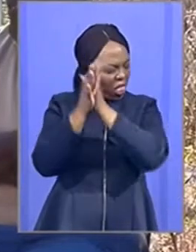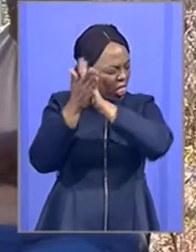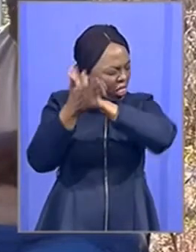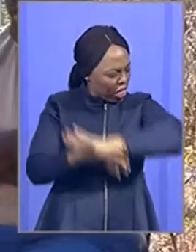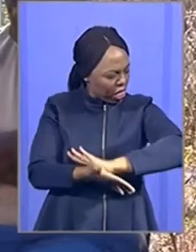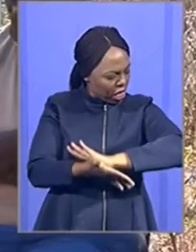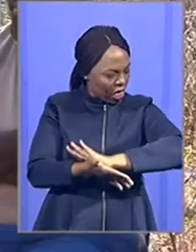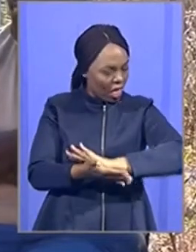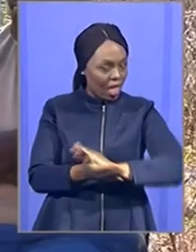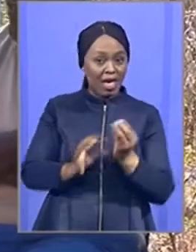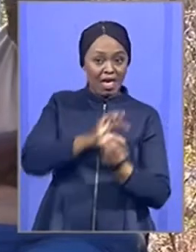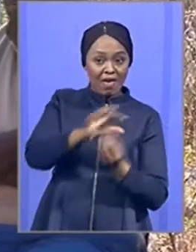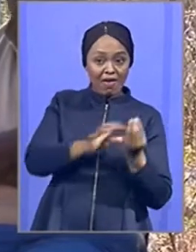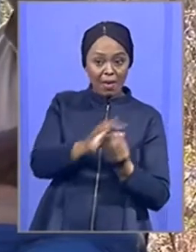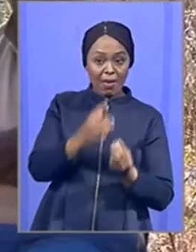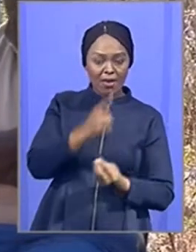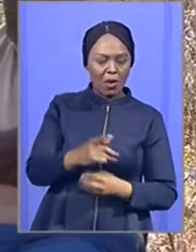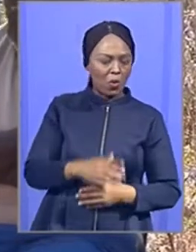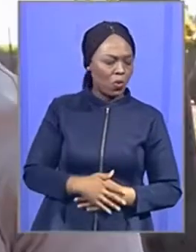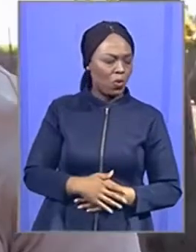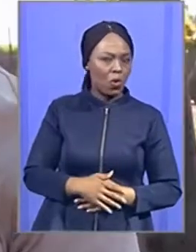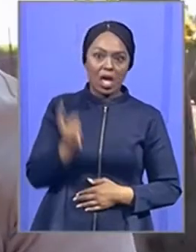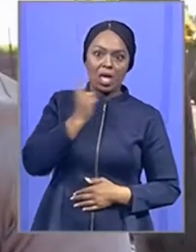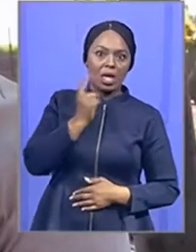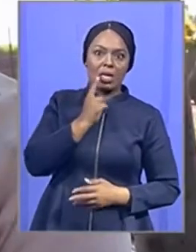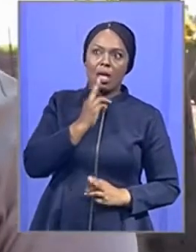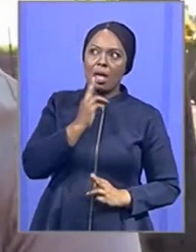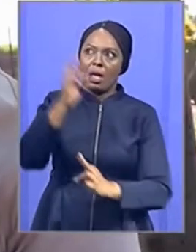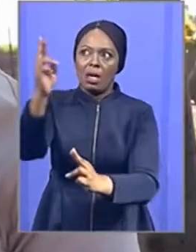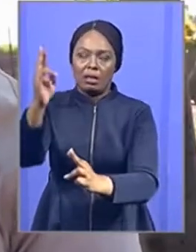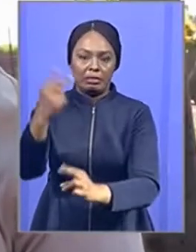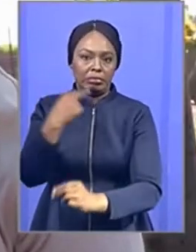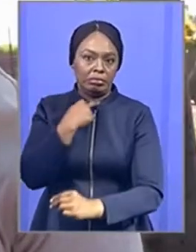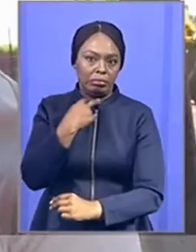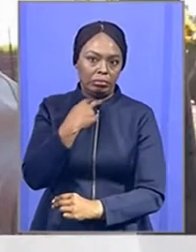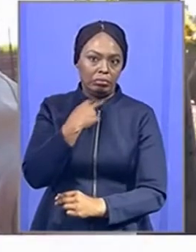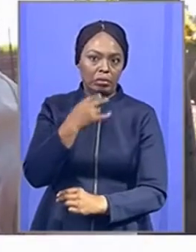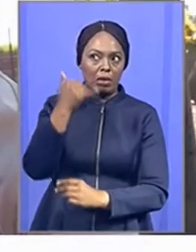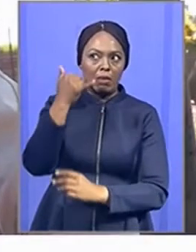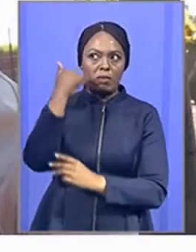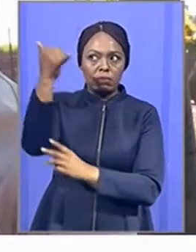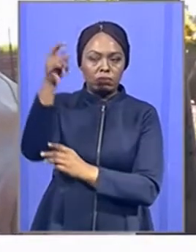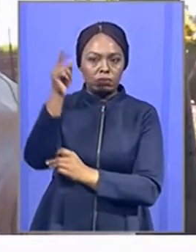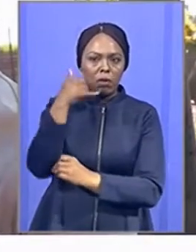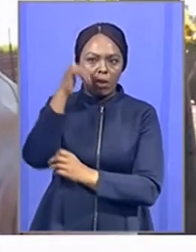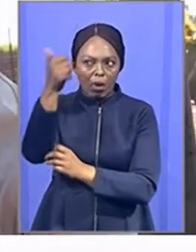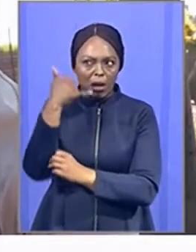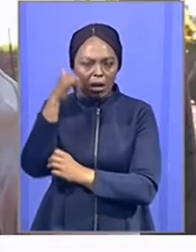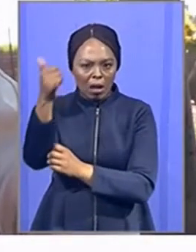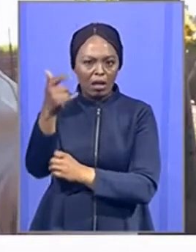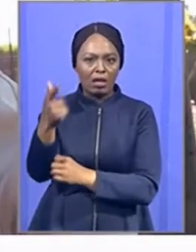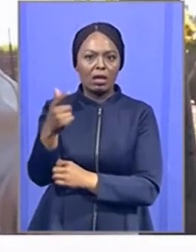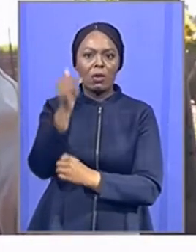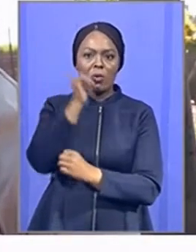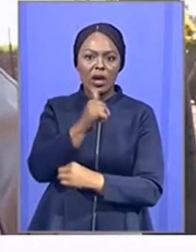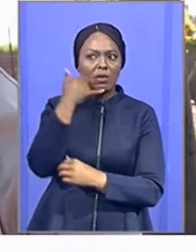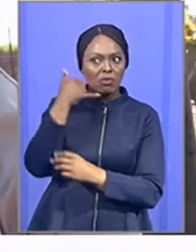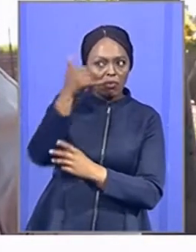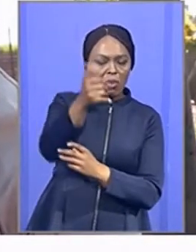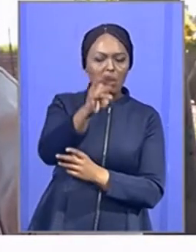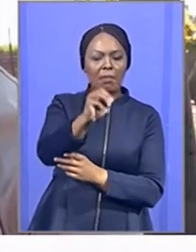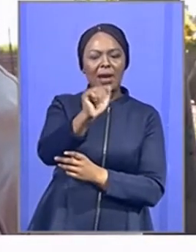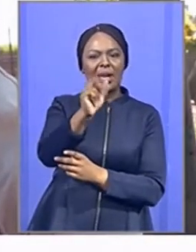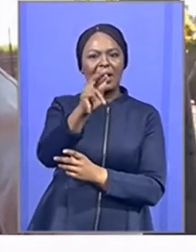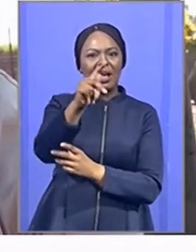ga gwa nna bonolo go bega tiragalo eno. Ko switch button ba tla go tsenya mo nambeng ya Marikana. Namba ya Marikana e